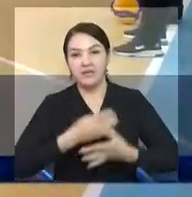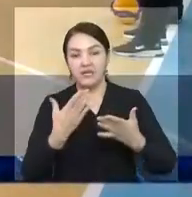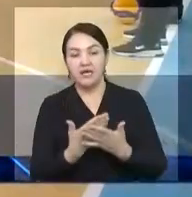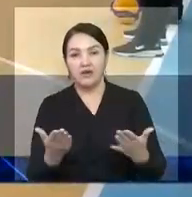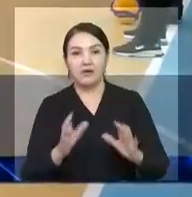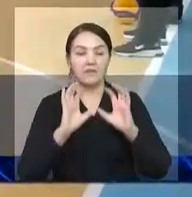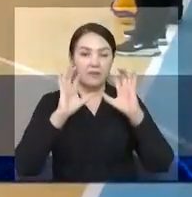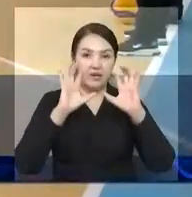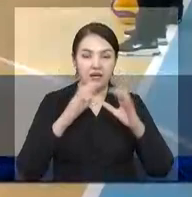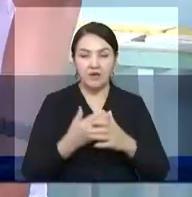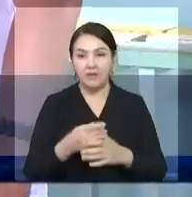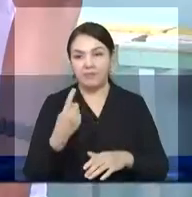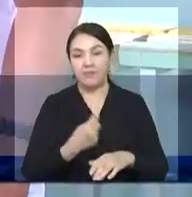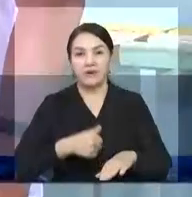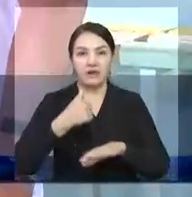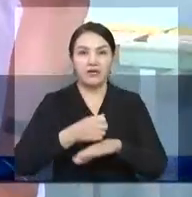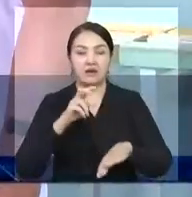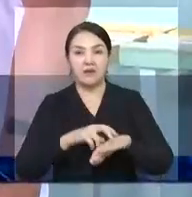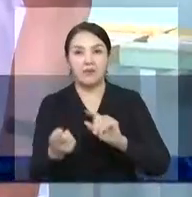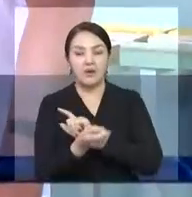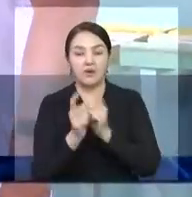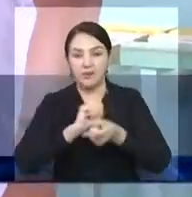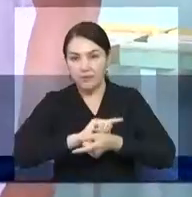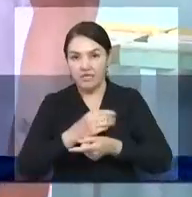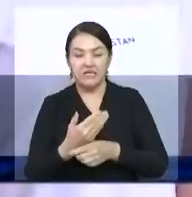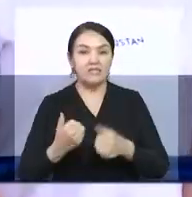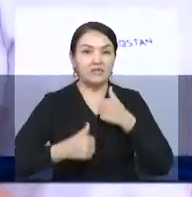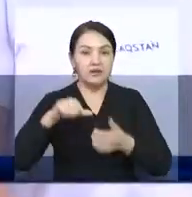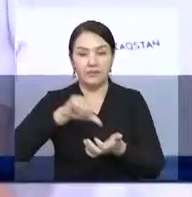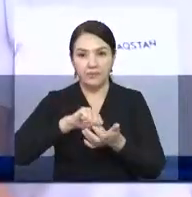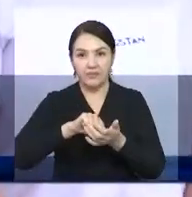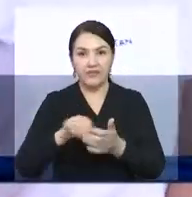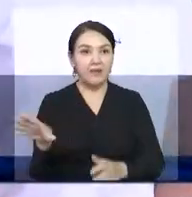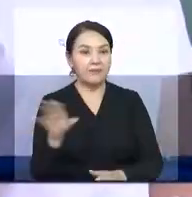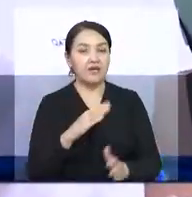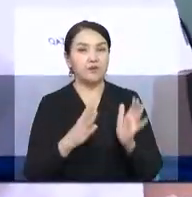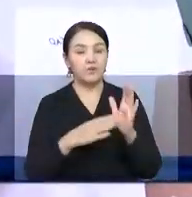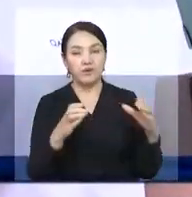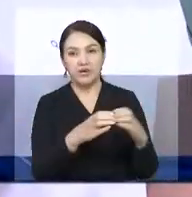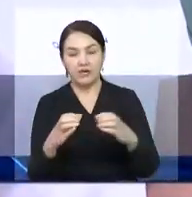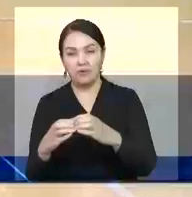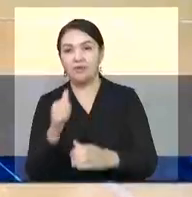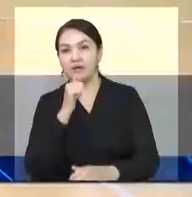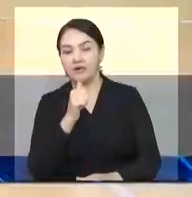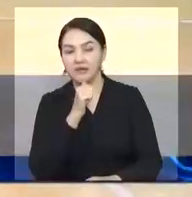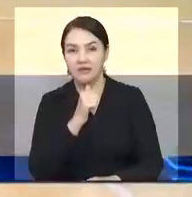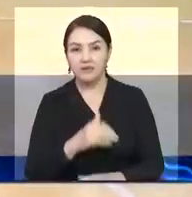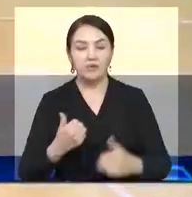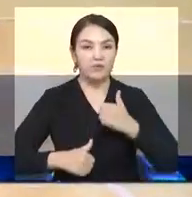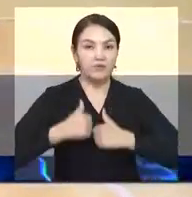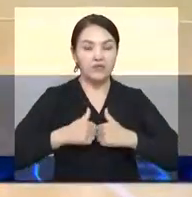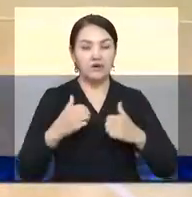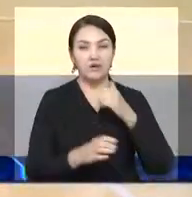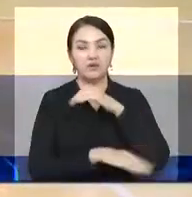олар волейболдан бас дәрігердің ауыспалы кубогы үшін сайысқа түсті. Барлығы 9 команда бақ сынады. Турнир